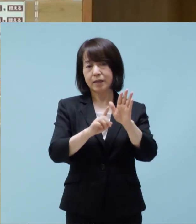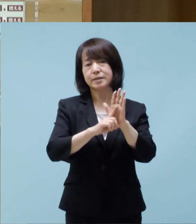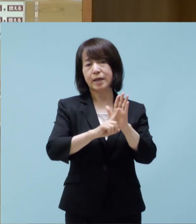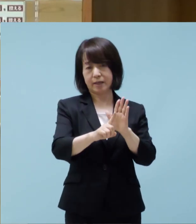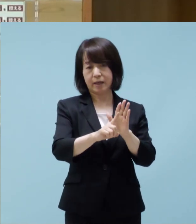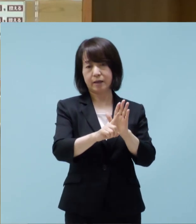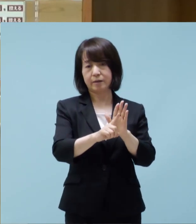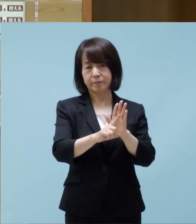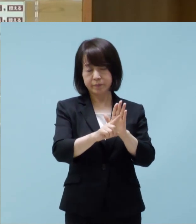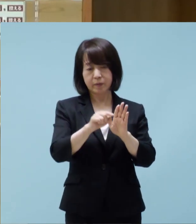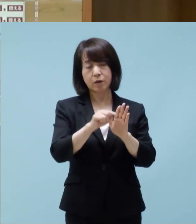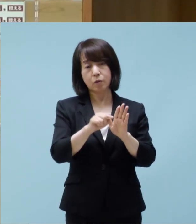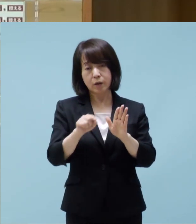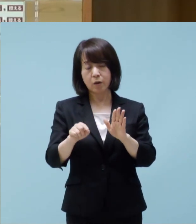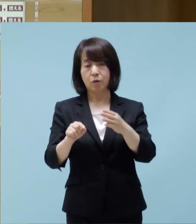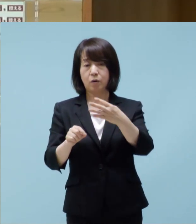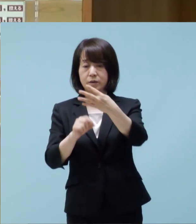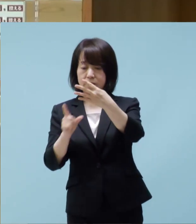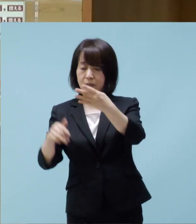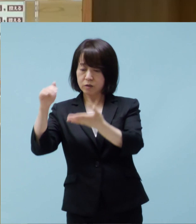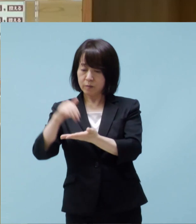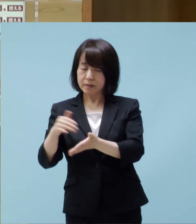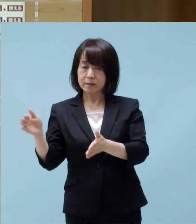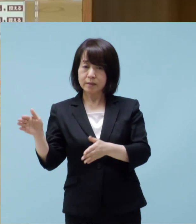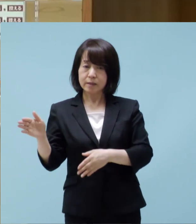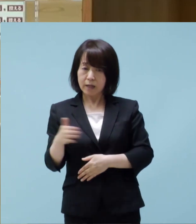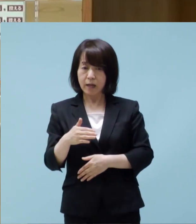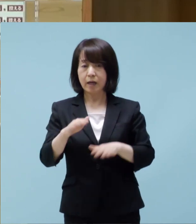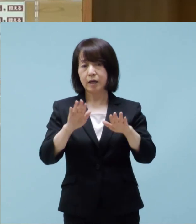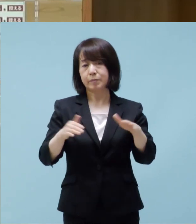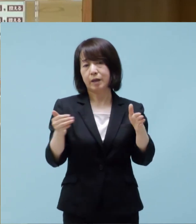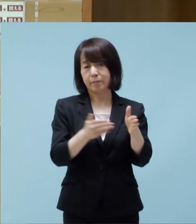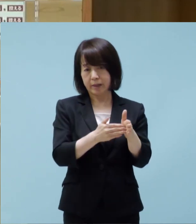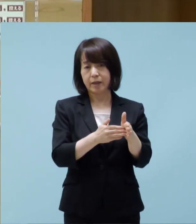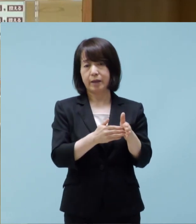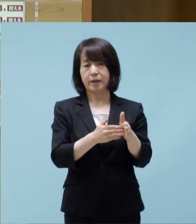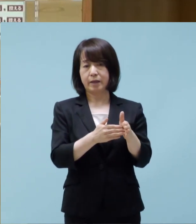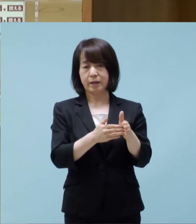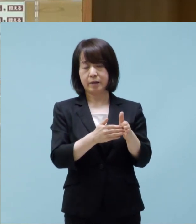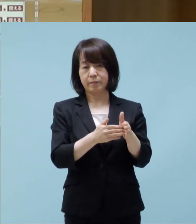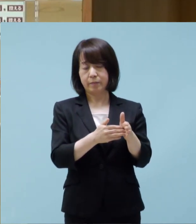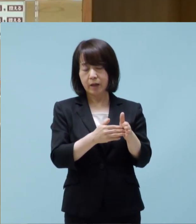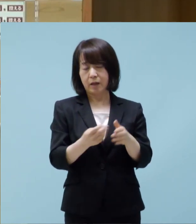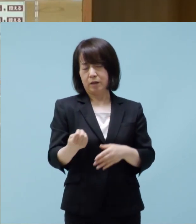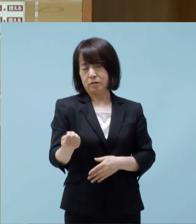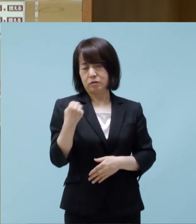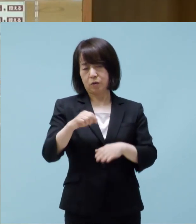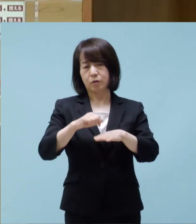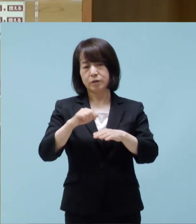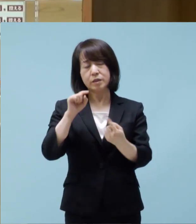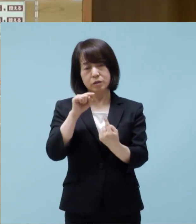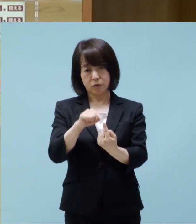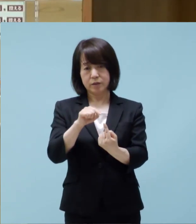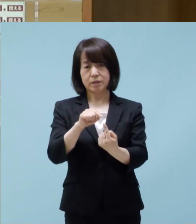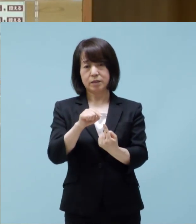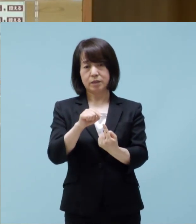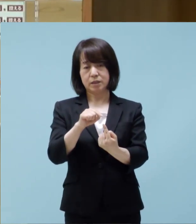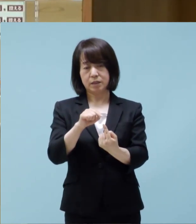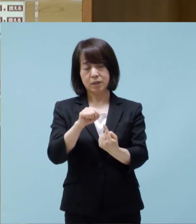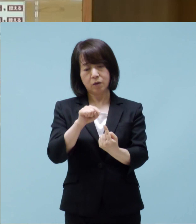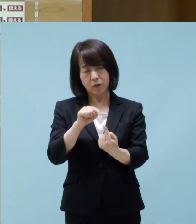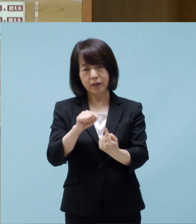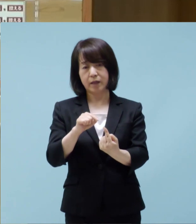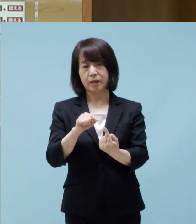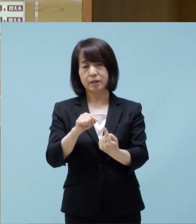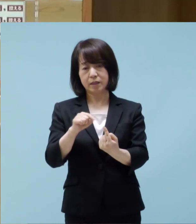月の末から現在に至るまで、かなり強い措置をですね、協力、皆さん